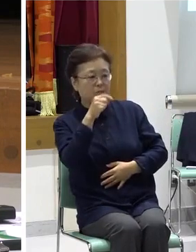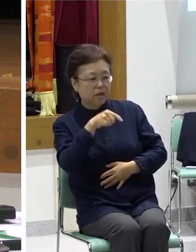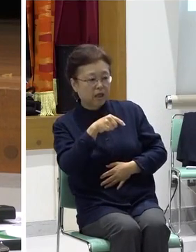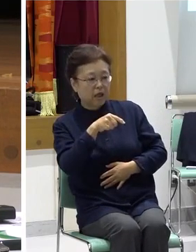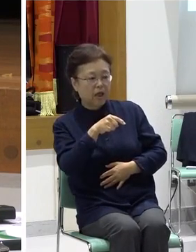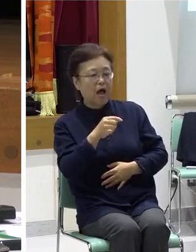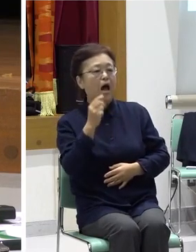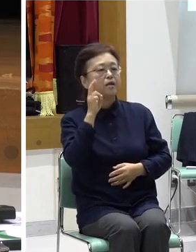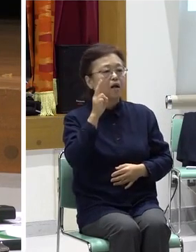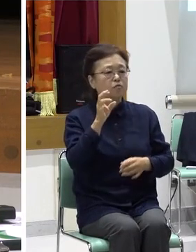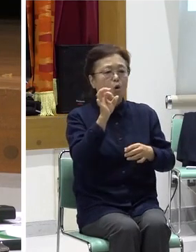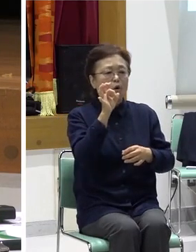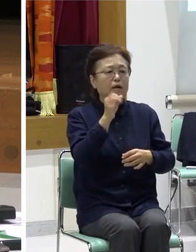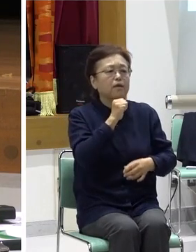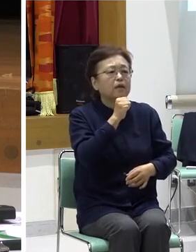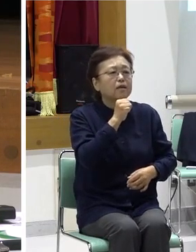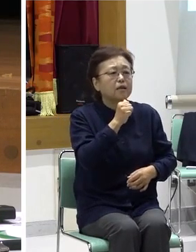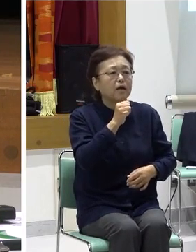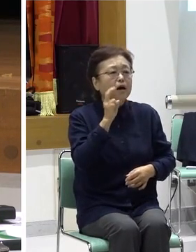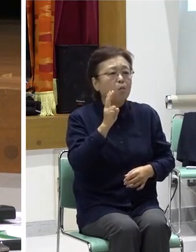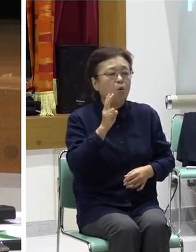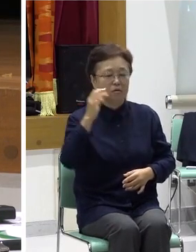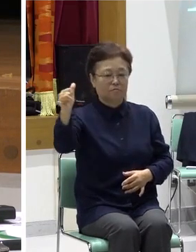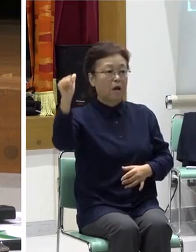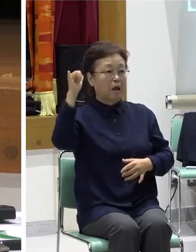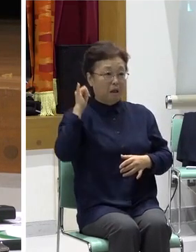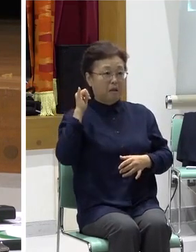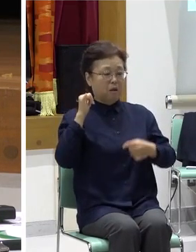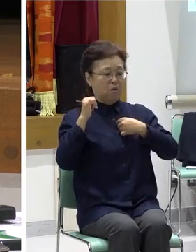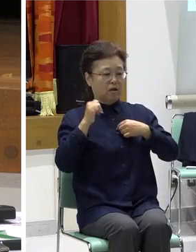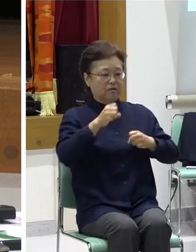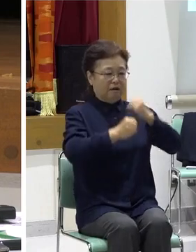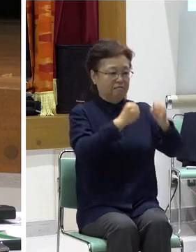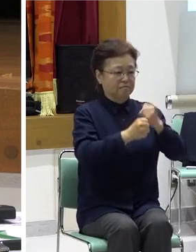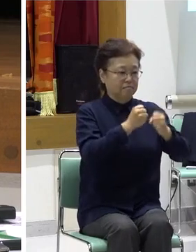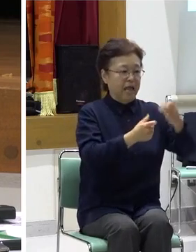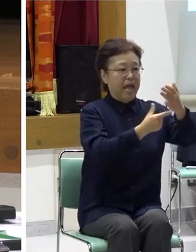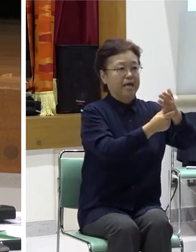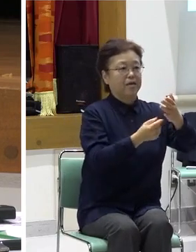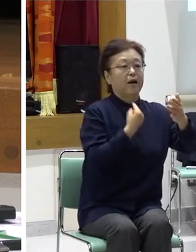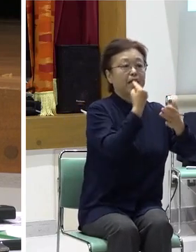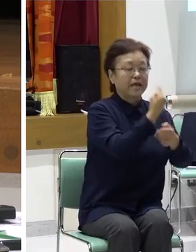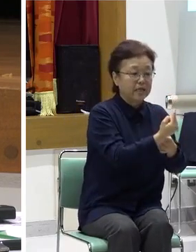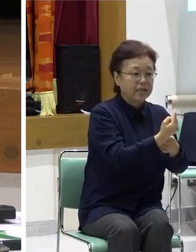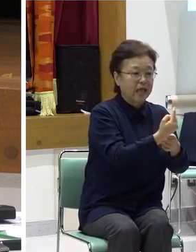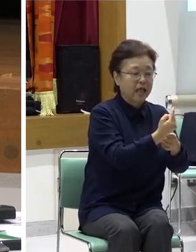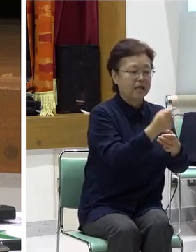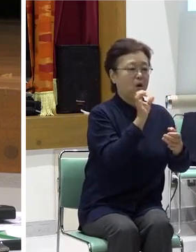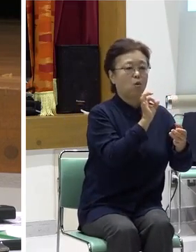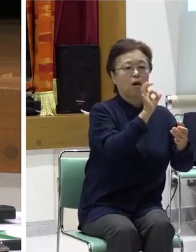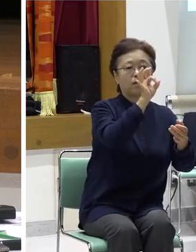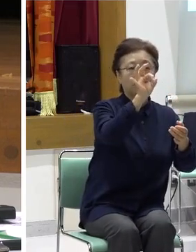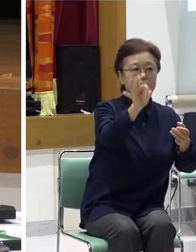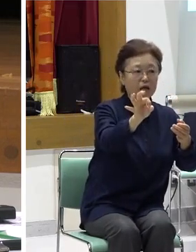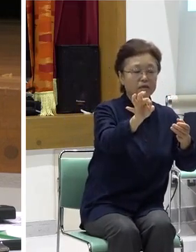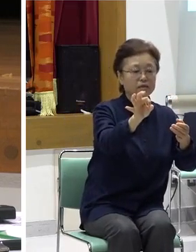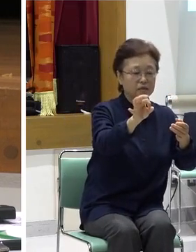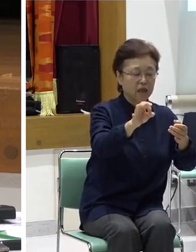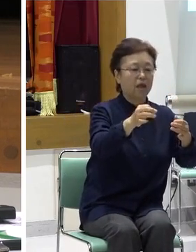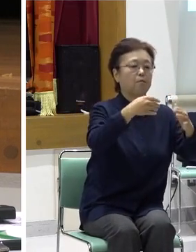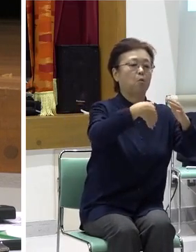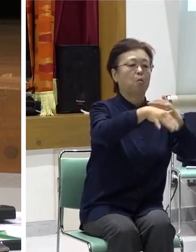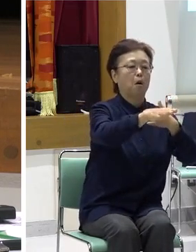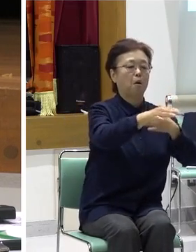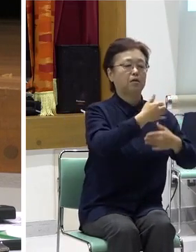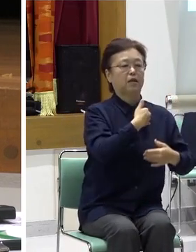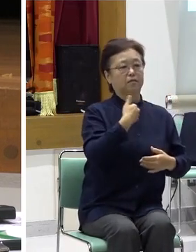もしれないっていうことで、まあ私自転車でちょっと駅まで駆けつけて、で、校内入ってお金をちょっとチャージして、それ出てもらったっ